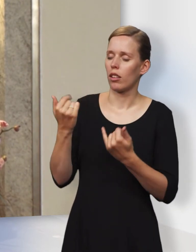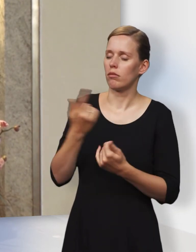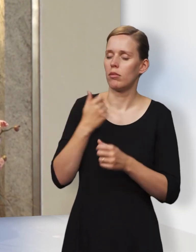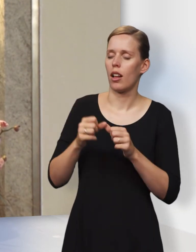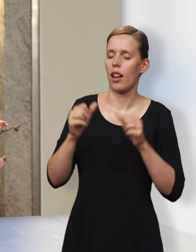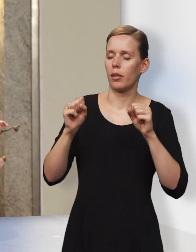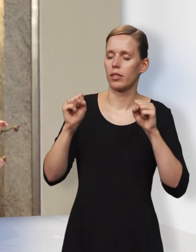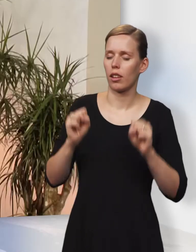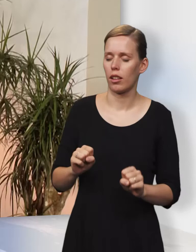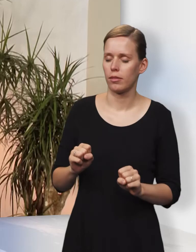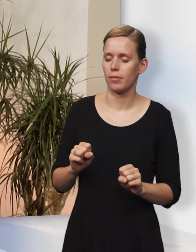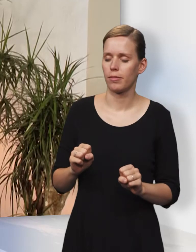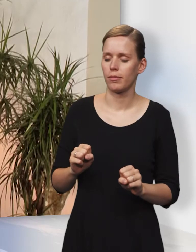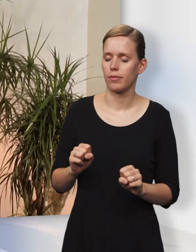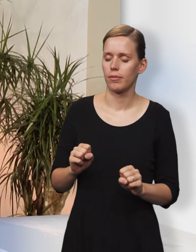leben.